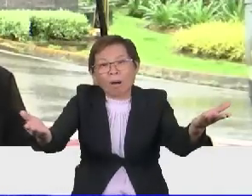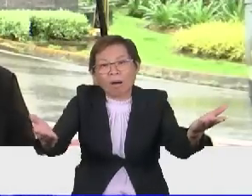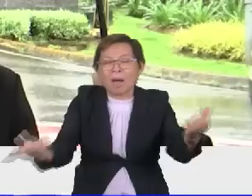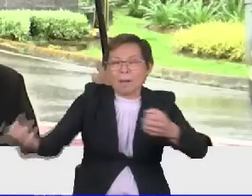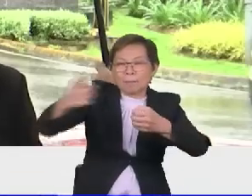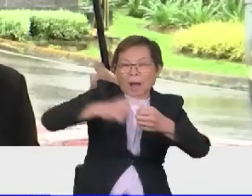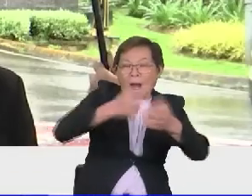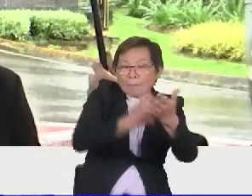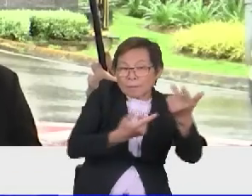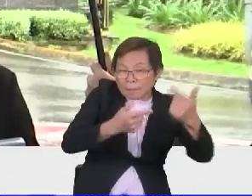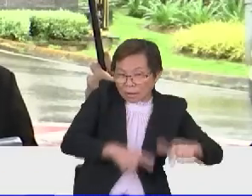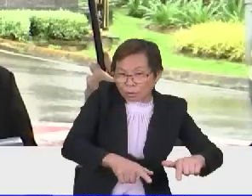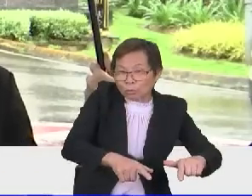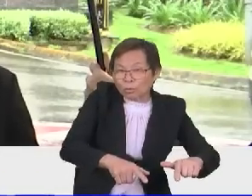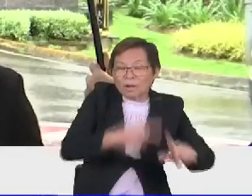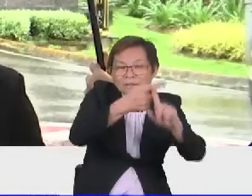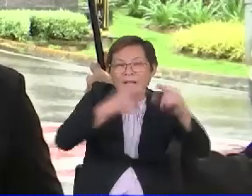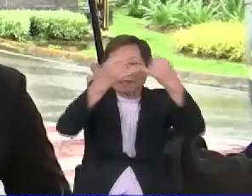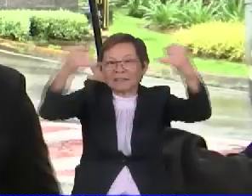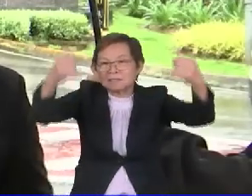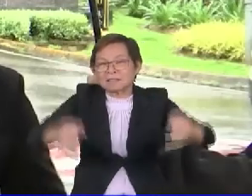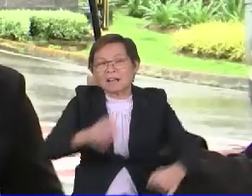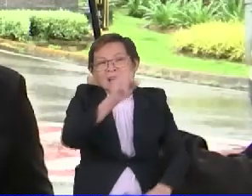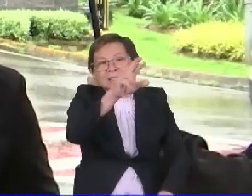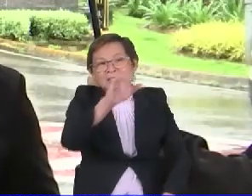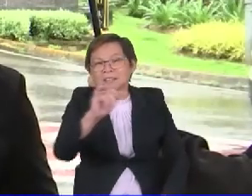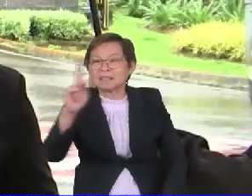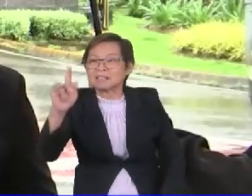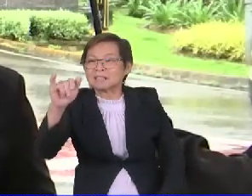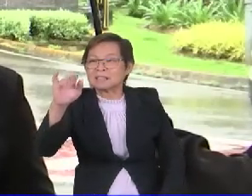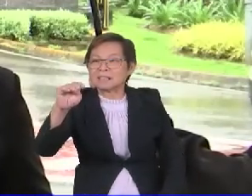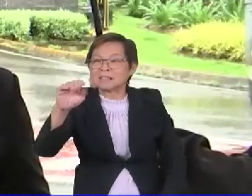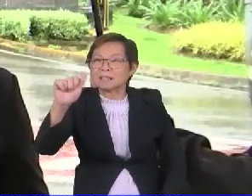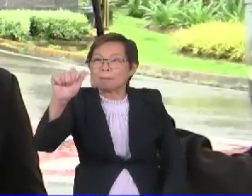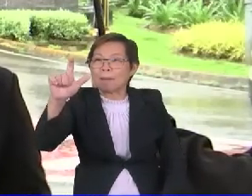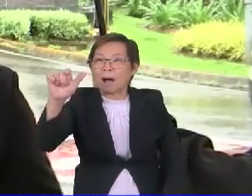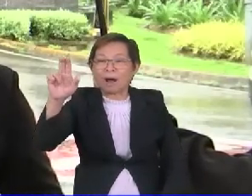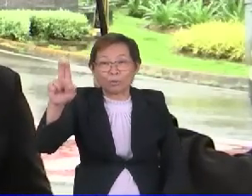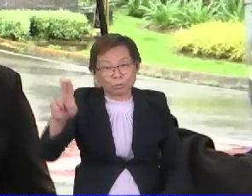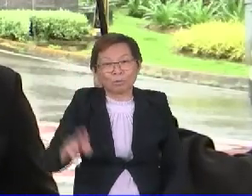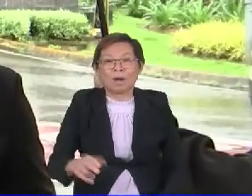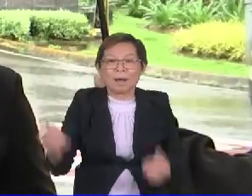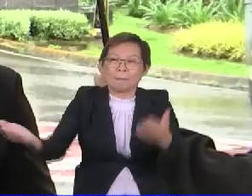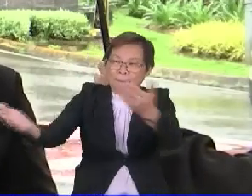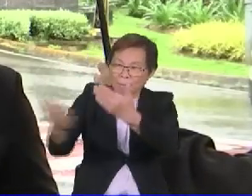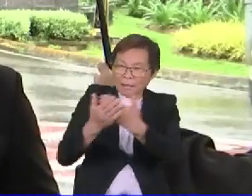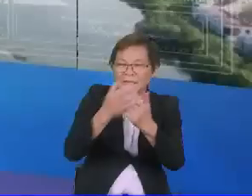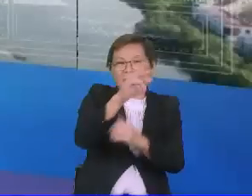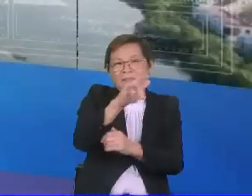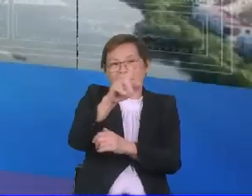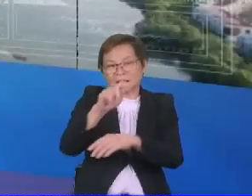mengenai perkembangan semasa dari istana seri Kinabalu kita kembali bersama berita di studio silakan